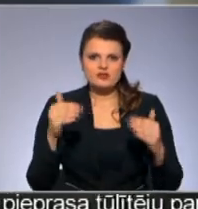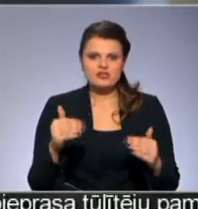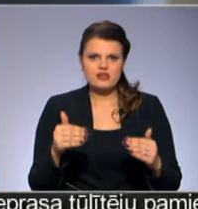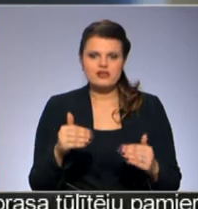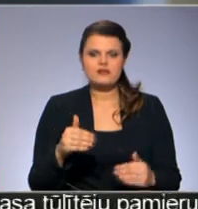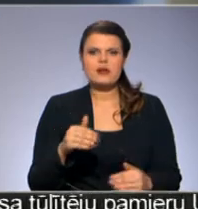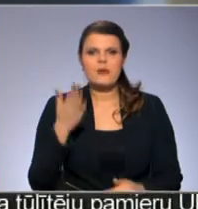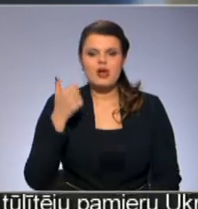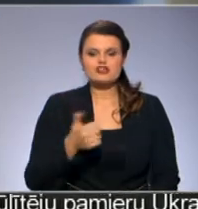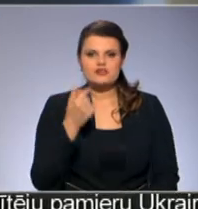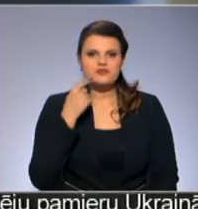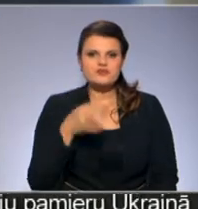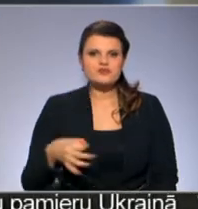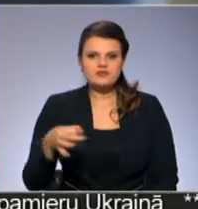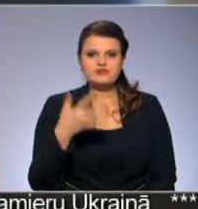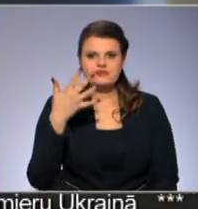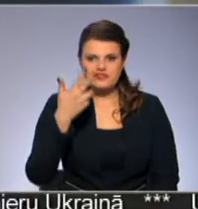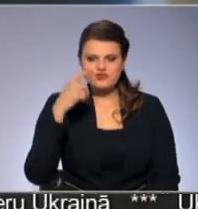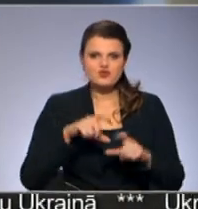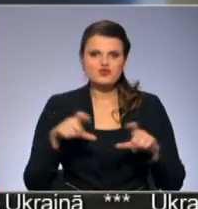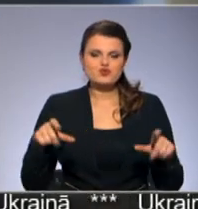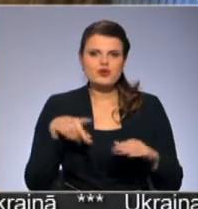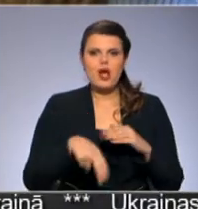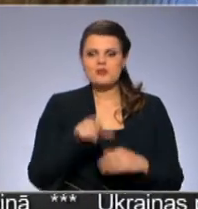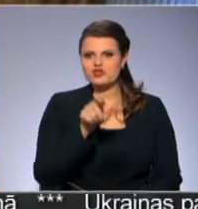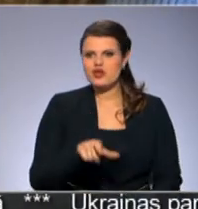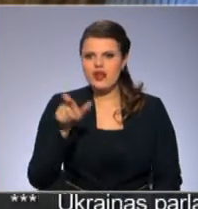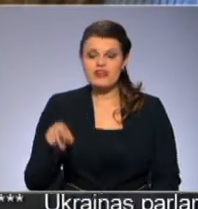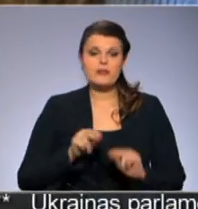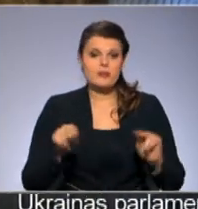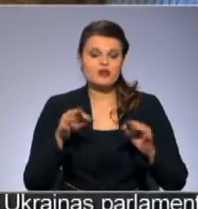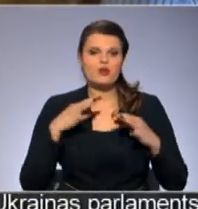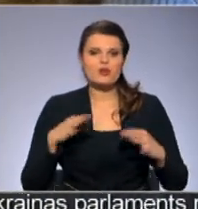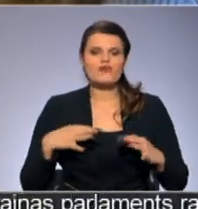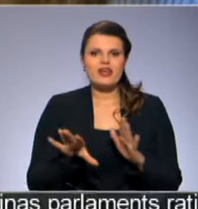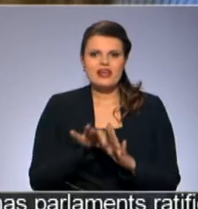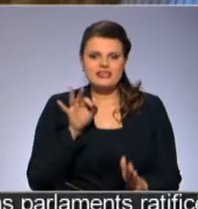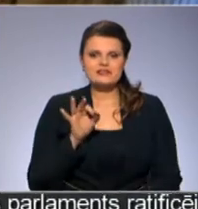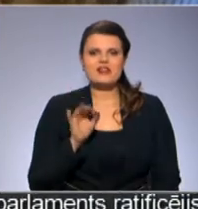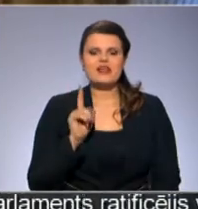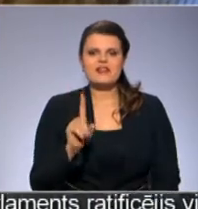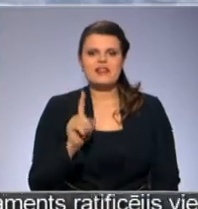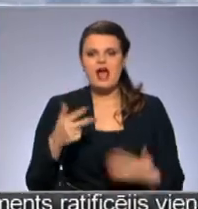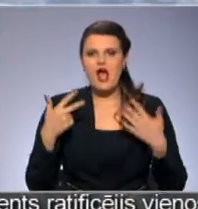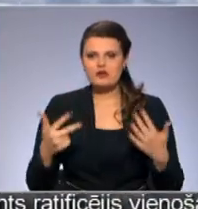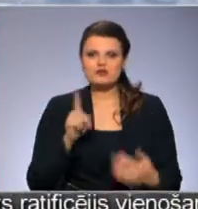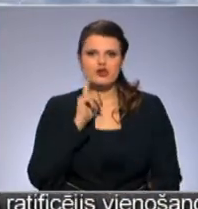No pērnā gada Madonas novada 5 vidusskolu absolventiem, pedagogu profesiju izvēlējušies